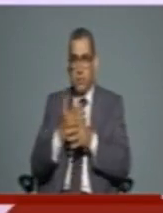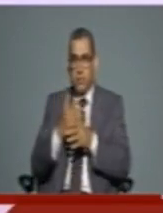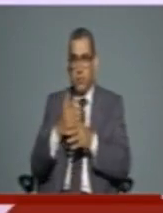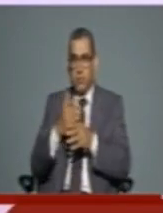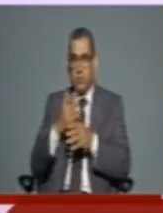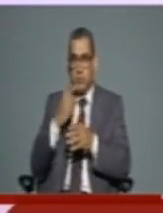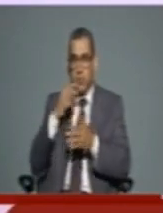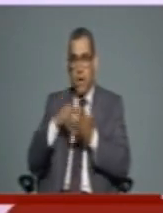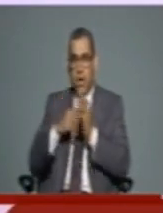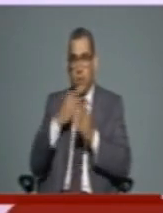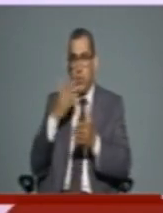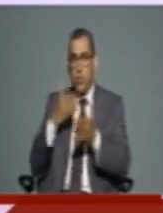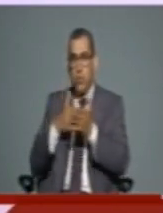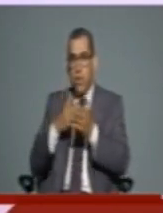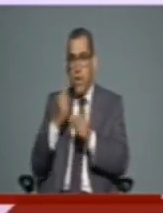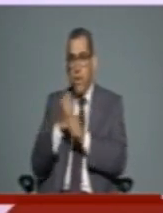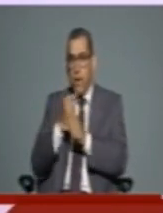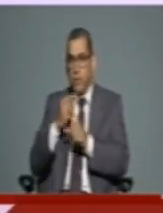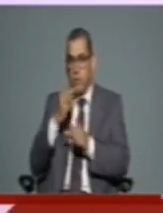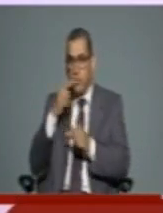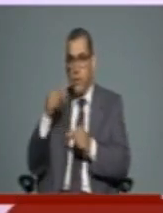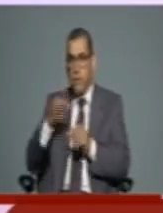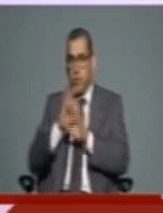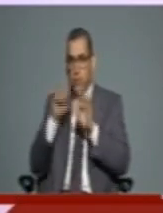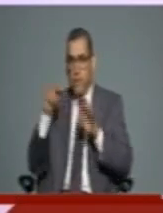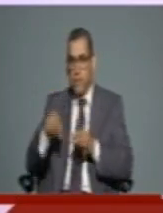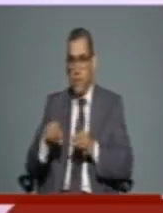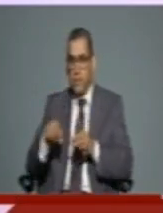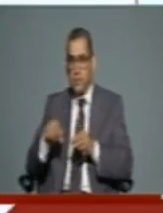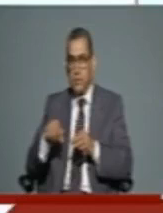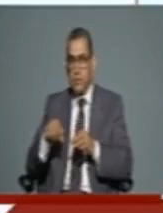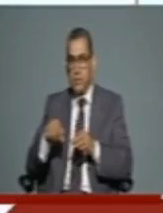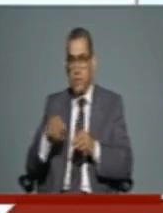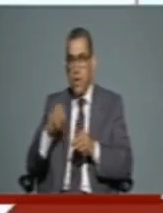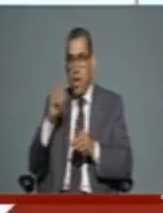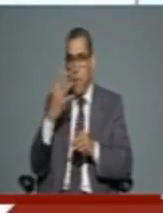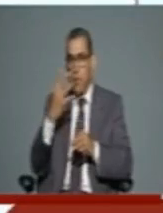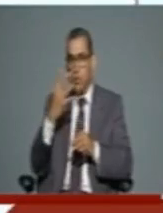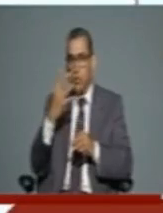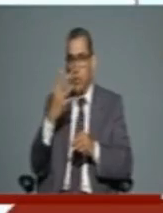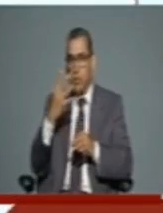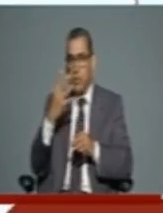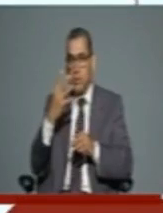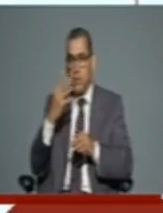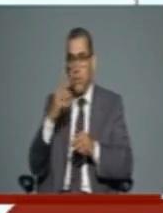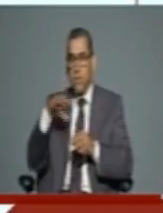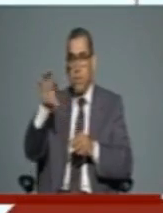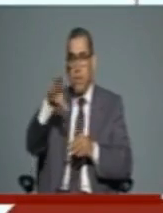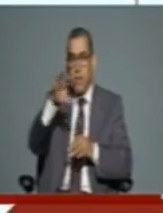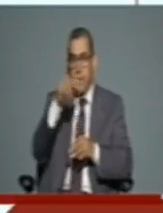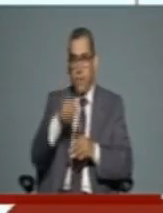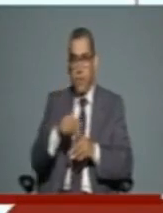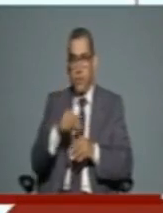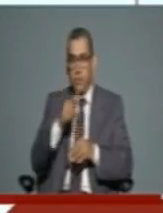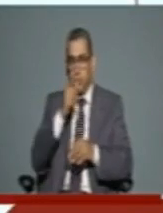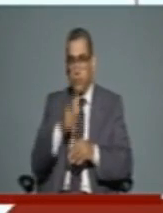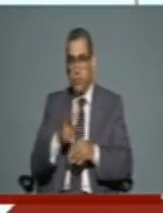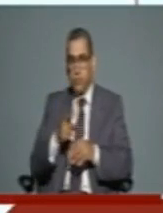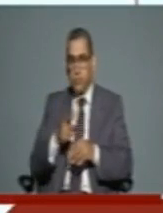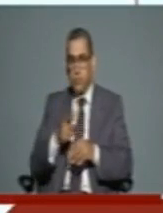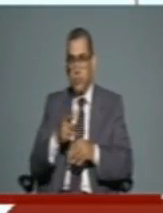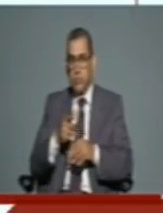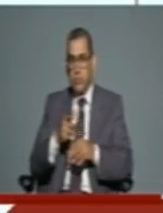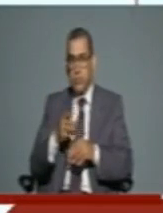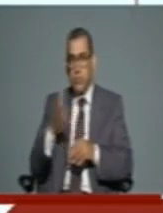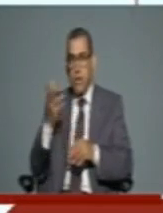الوظائف. وبالتالي نجد إن إحنا في الـ 14 منطقة بنتكلم في فوق